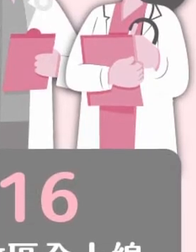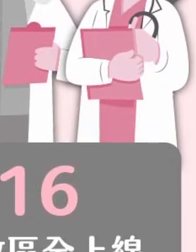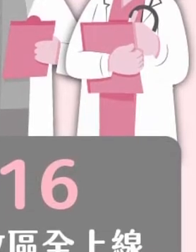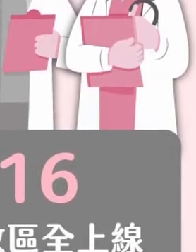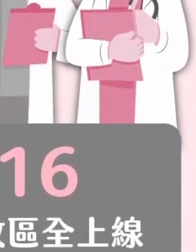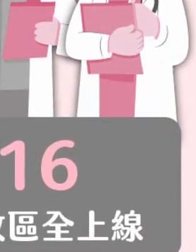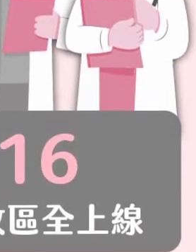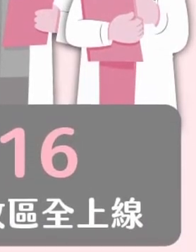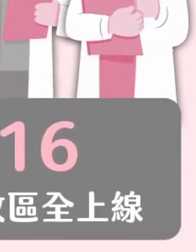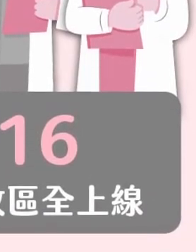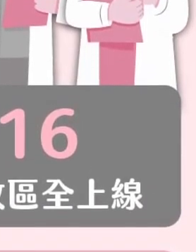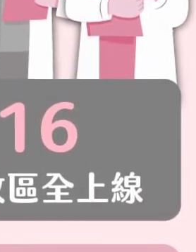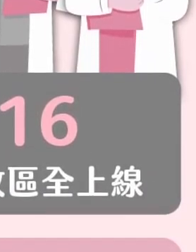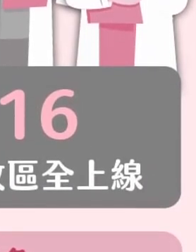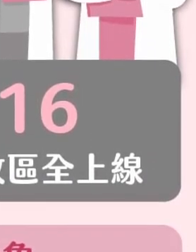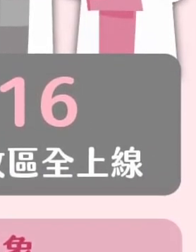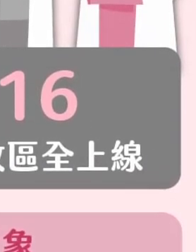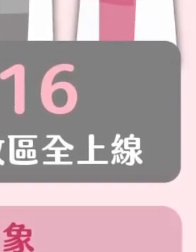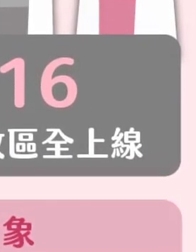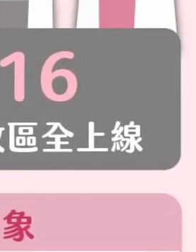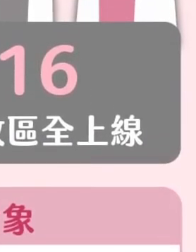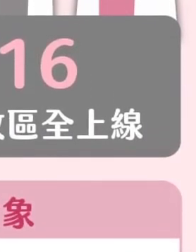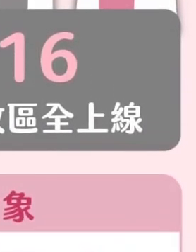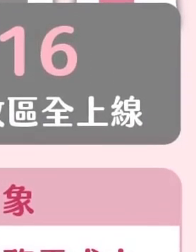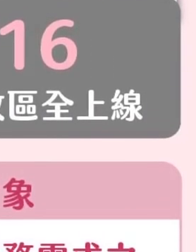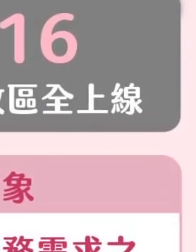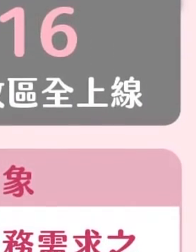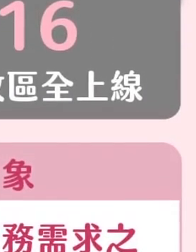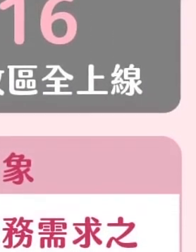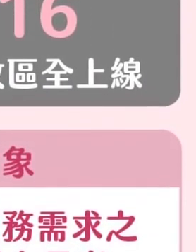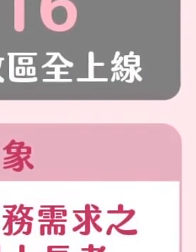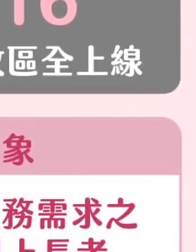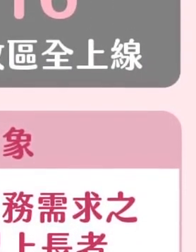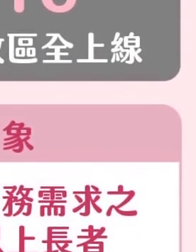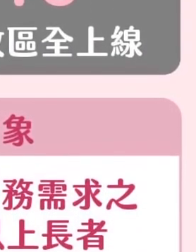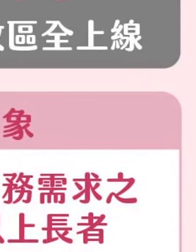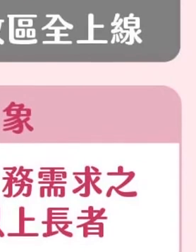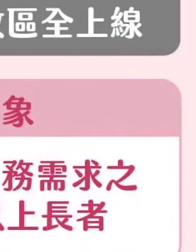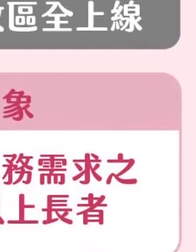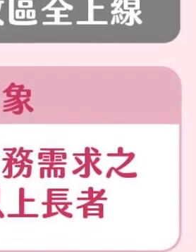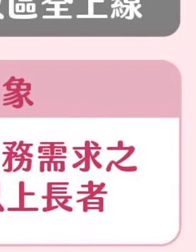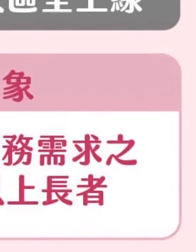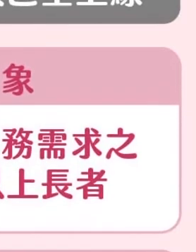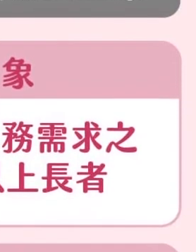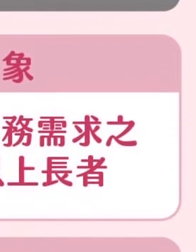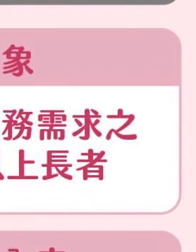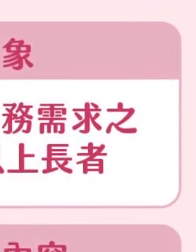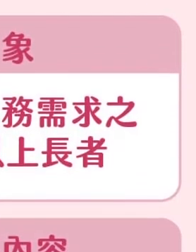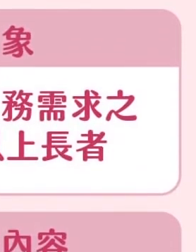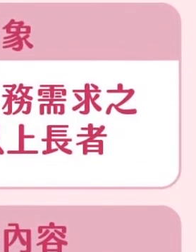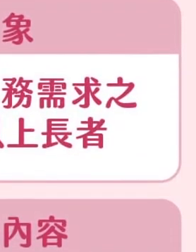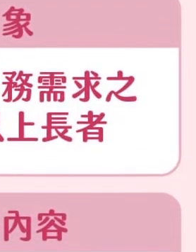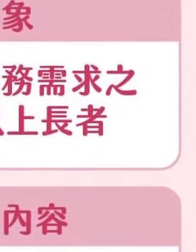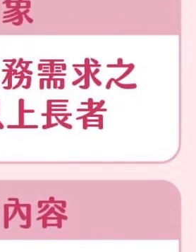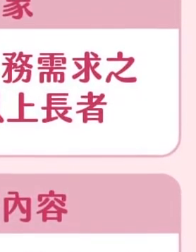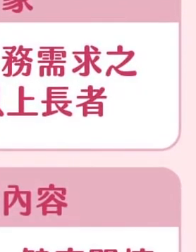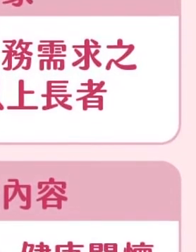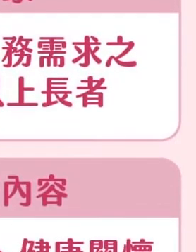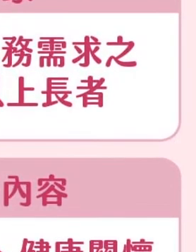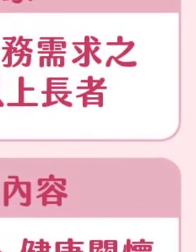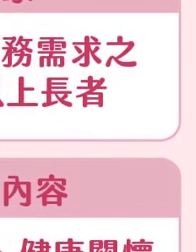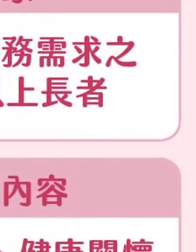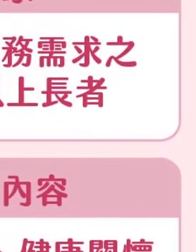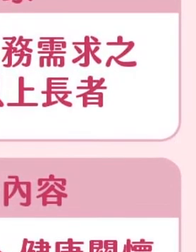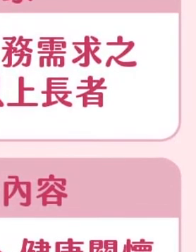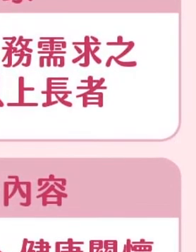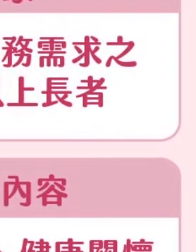的数量有188家诊所。那我们已经开过很多次会，今天会全面上线。我们是采地段管理的方